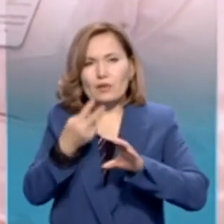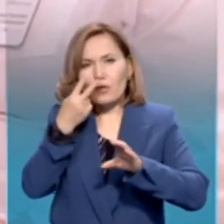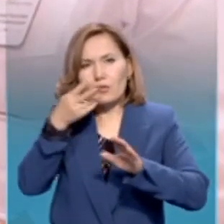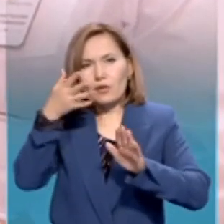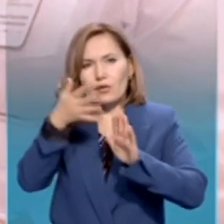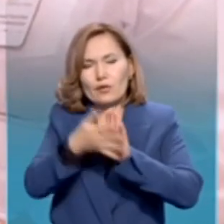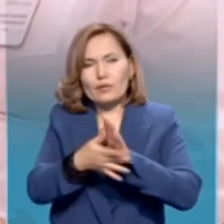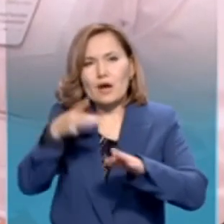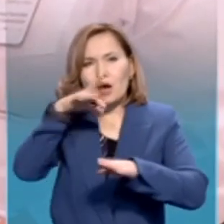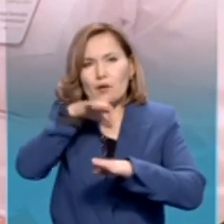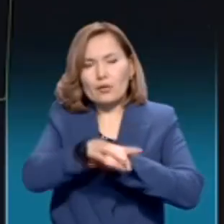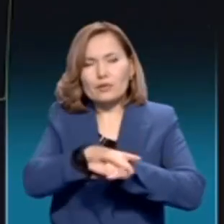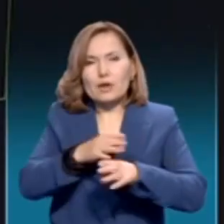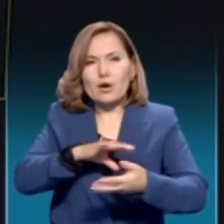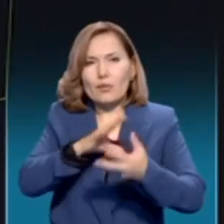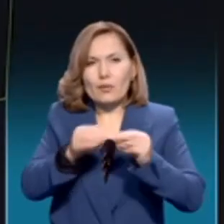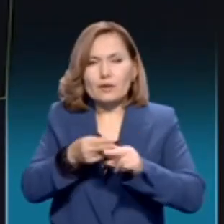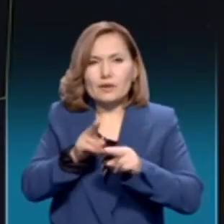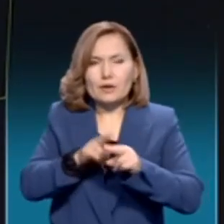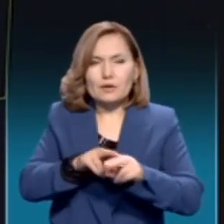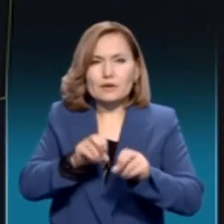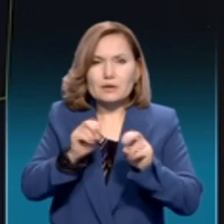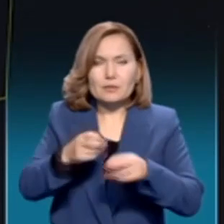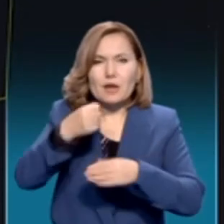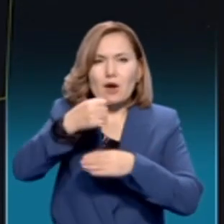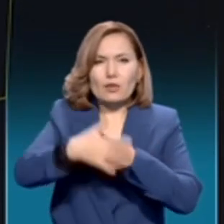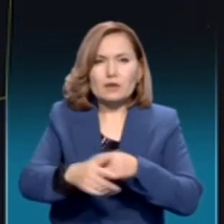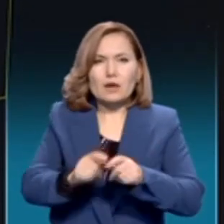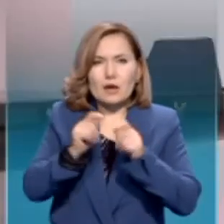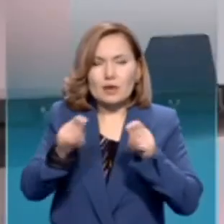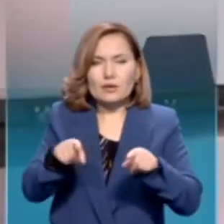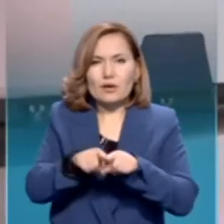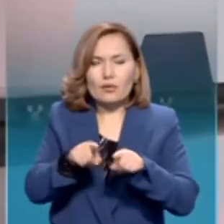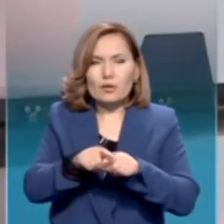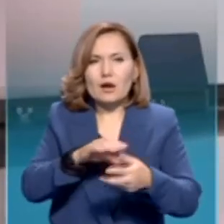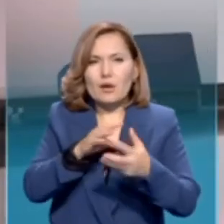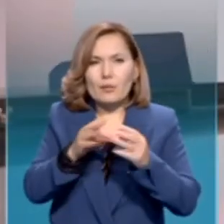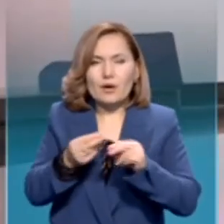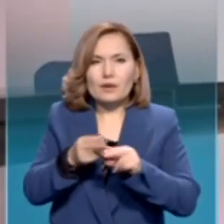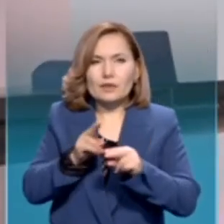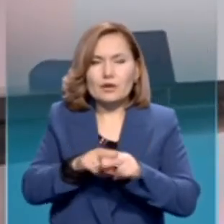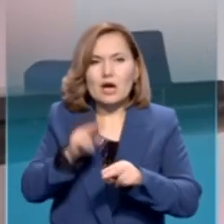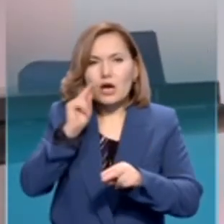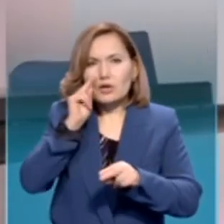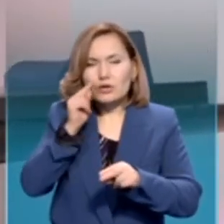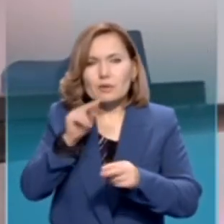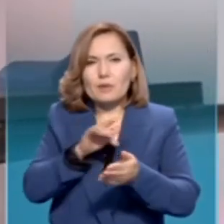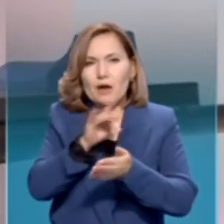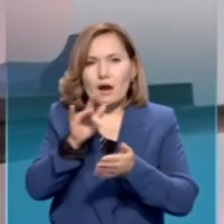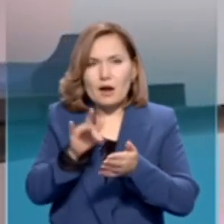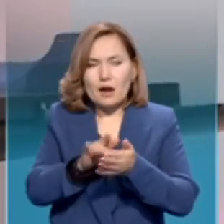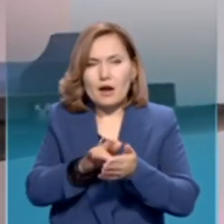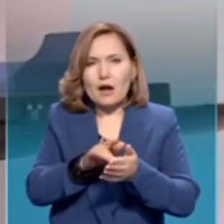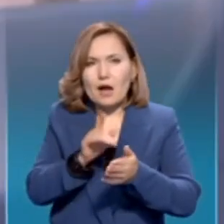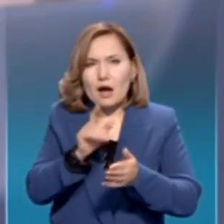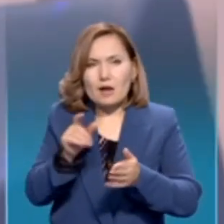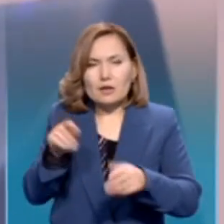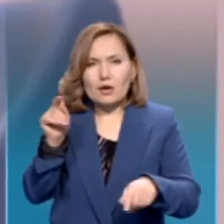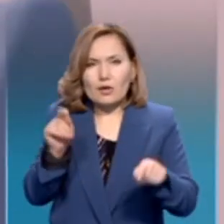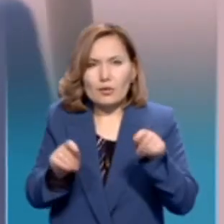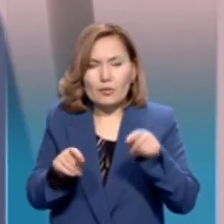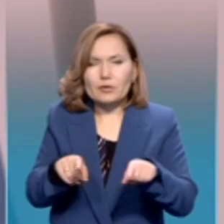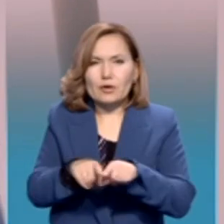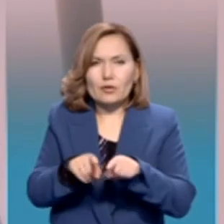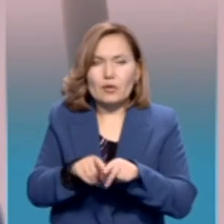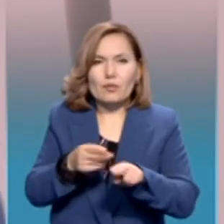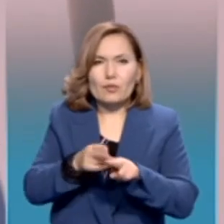шығалады. Онкологиялық аурухана жанынан ситуациялық орталықта ашылды. Осындай диагностика үшін шымкенттіктер 2 ай кезек күтіп, Астана мен Алматы